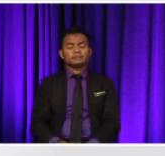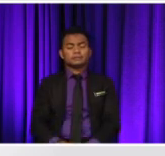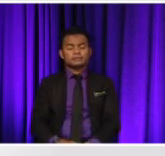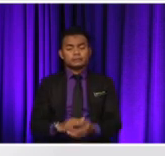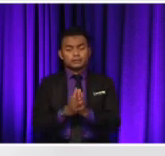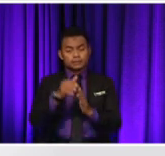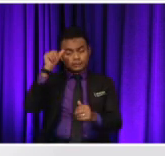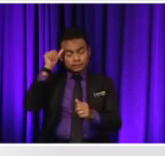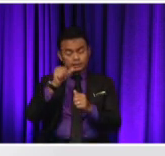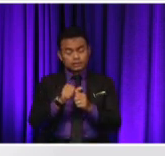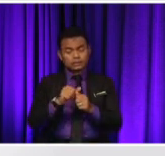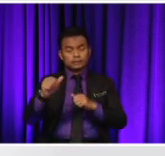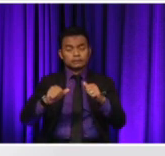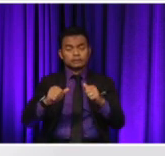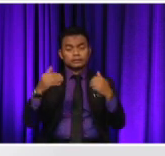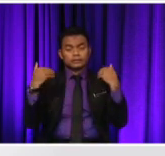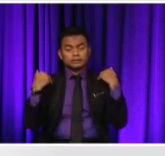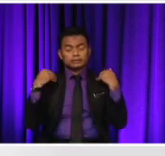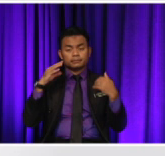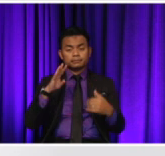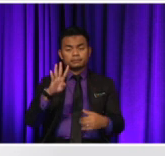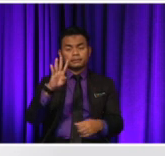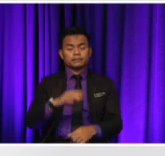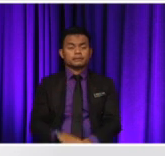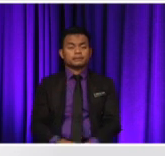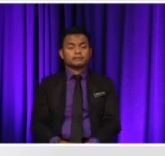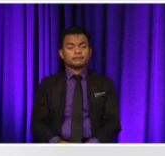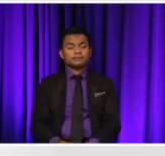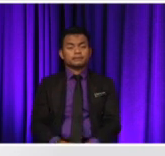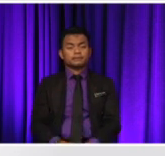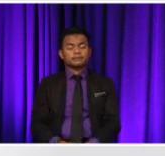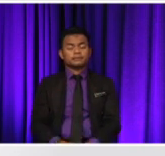pengusaha 4 Oke Jelaskan kembali